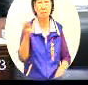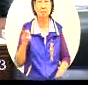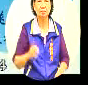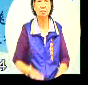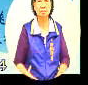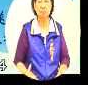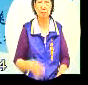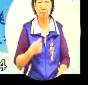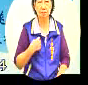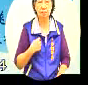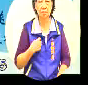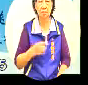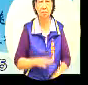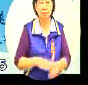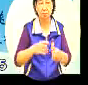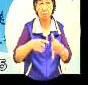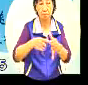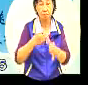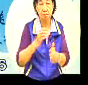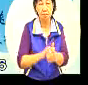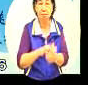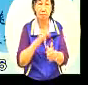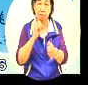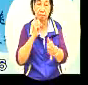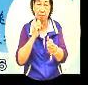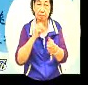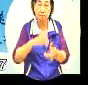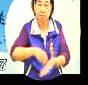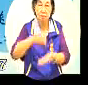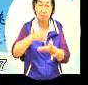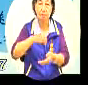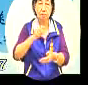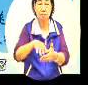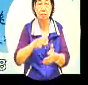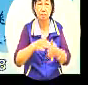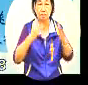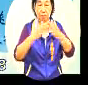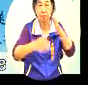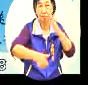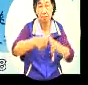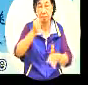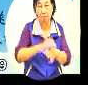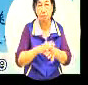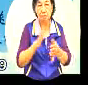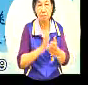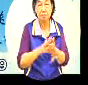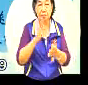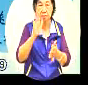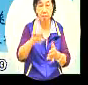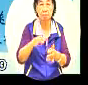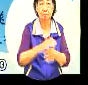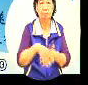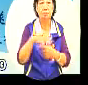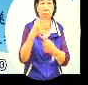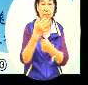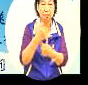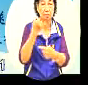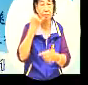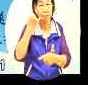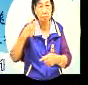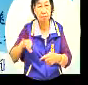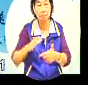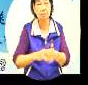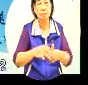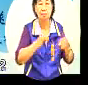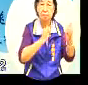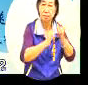本席这边先建议市长，未来是不是可以给我们旗津人民一条方便回家的路？